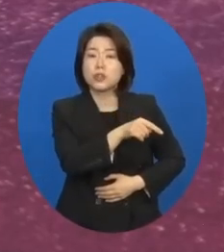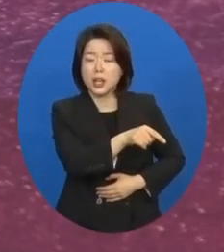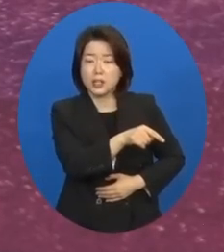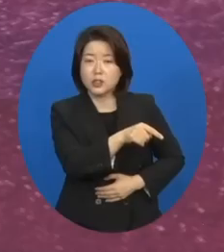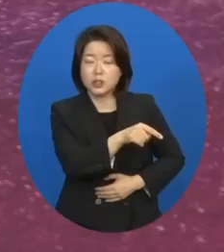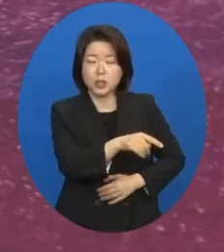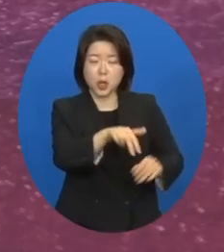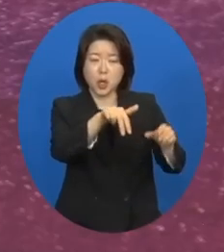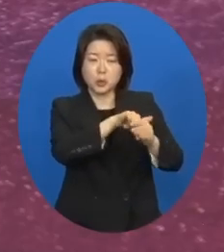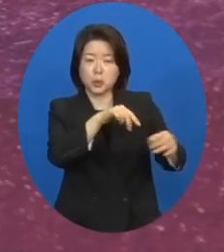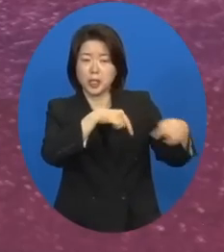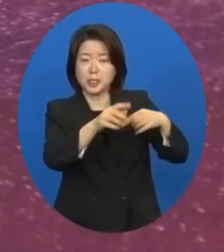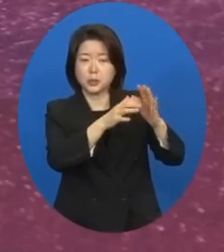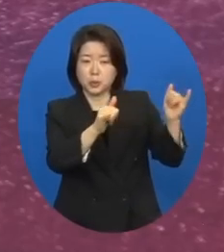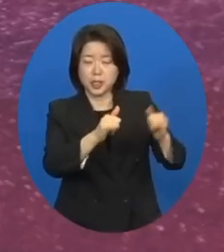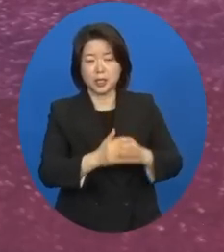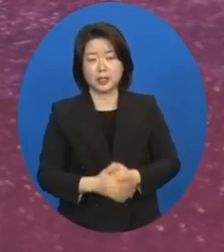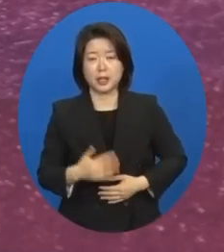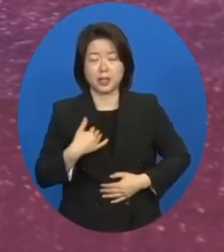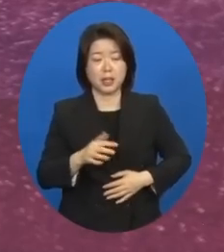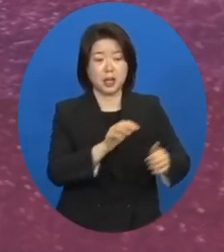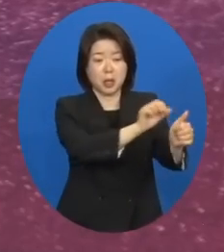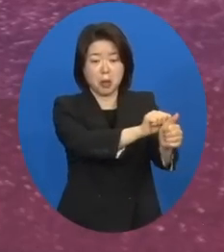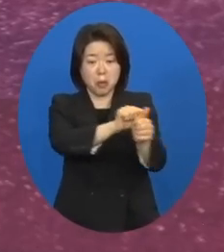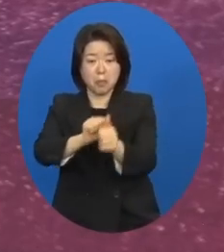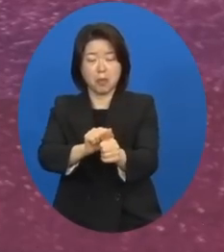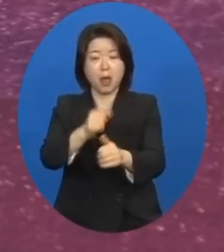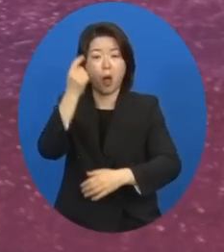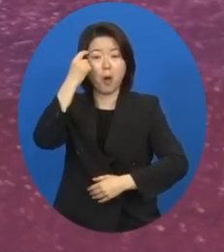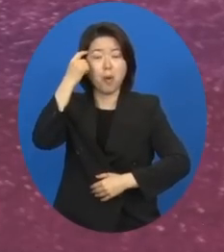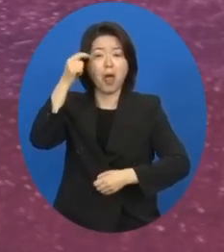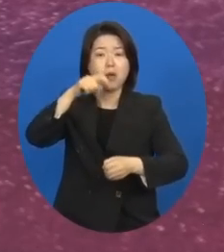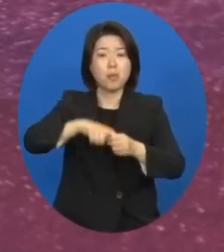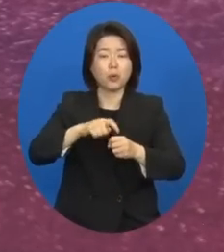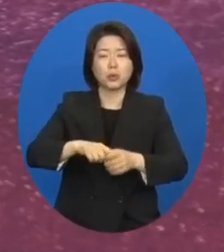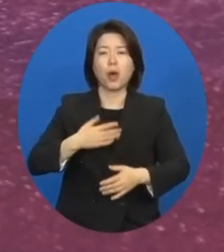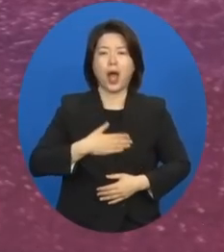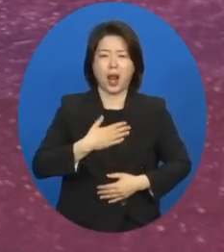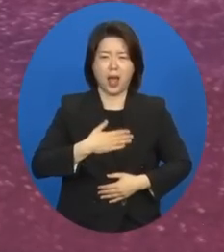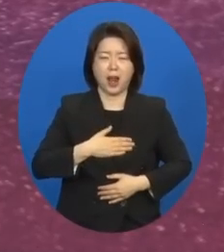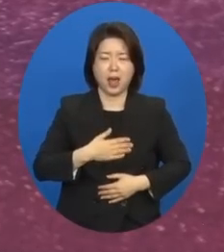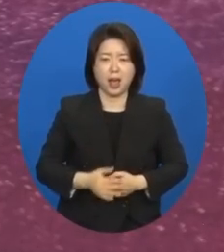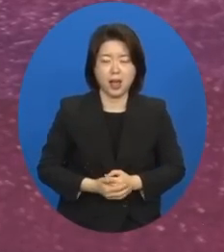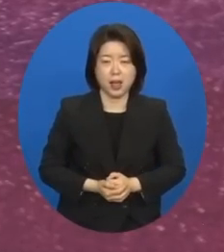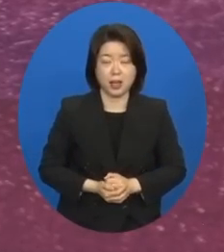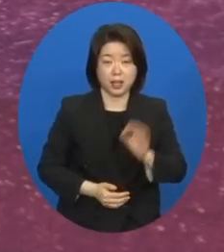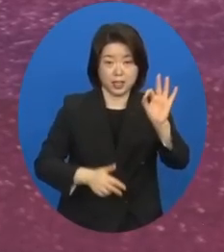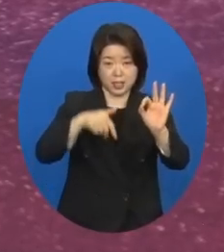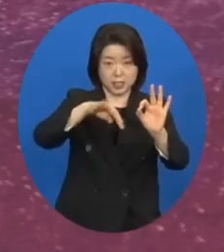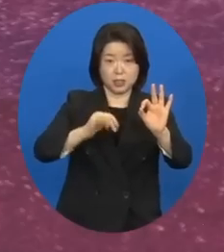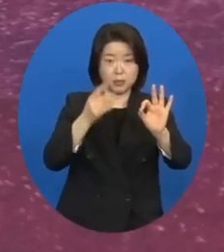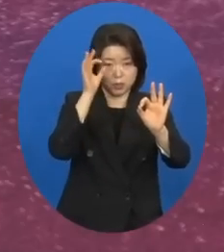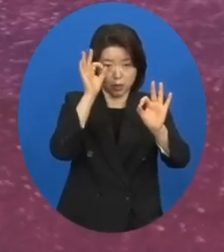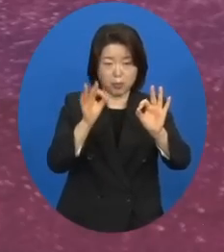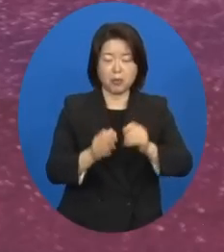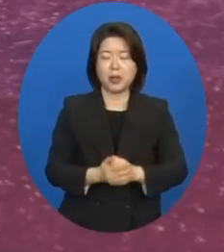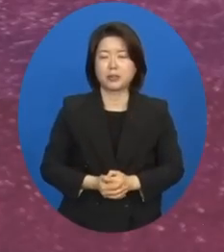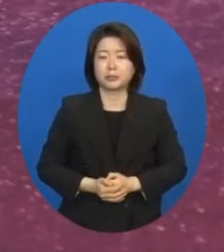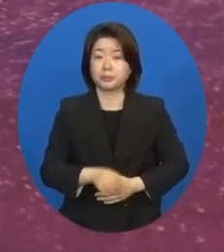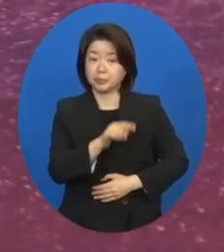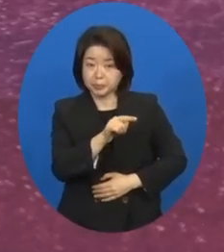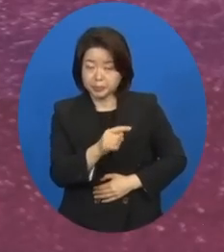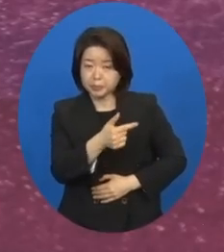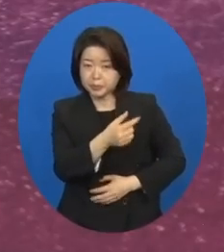유대 종교 지도자들이 자기에게 예수님을 왜 데리고 왔는지 알고 있었습니다. 10절 말씀입니다. 이는